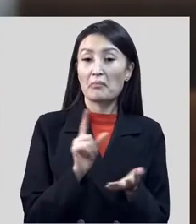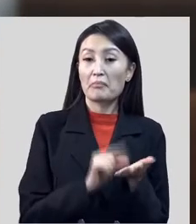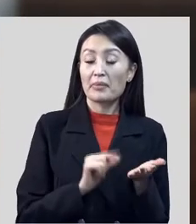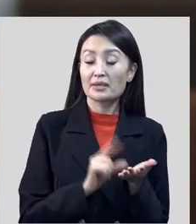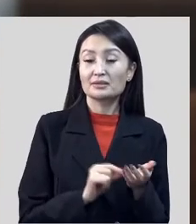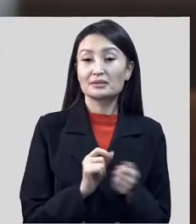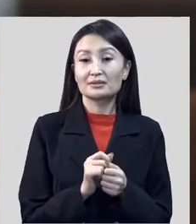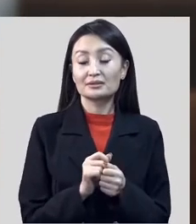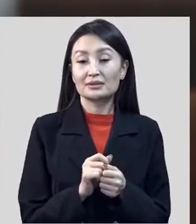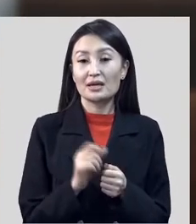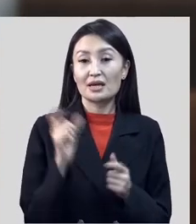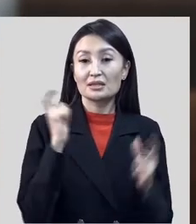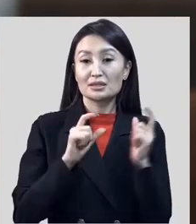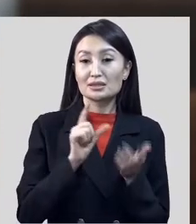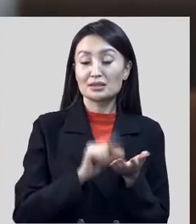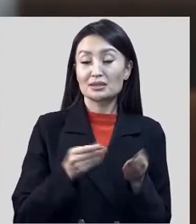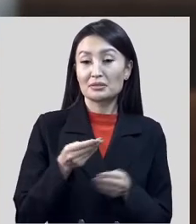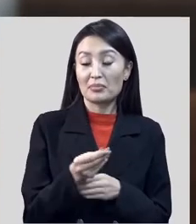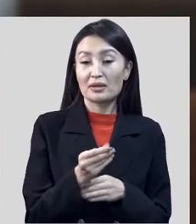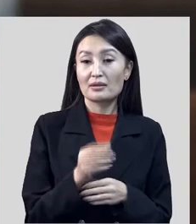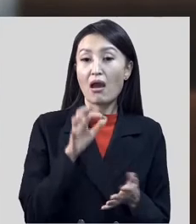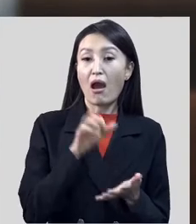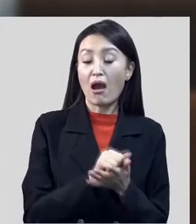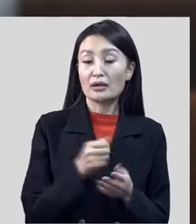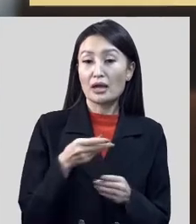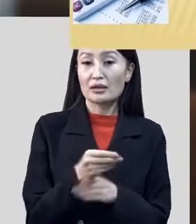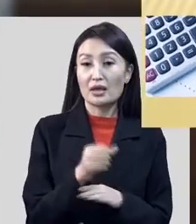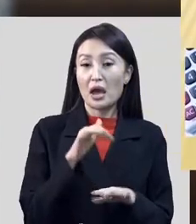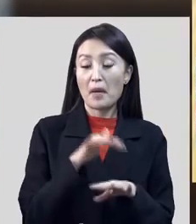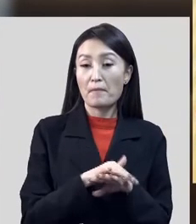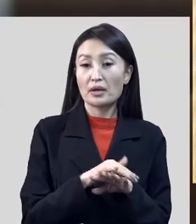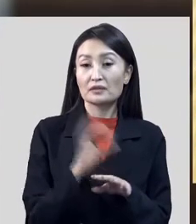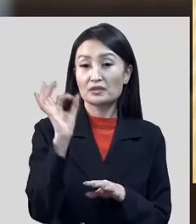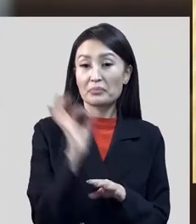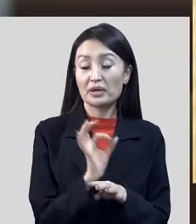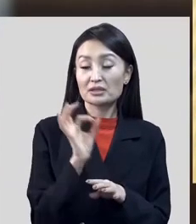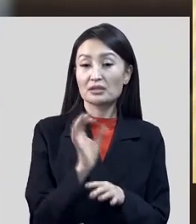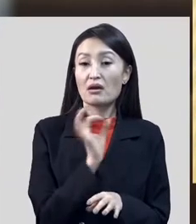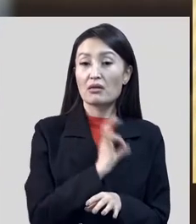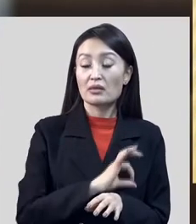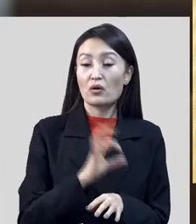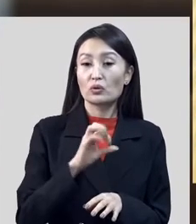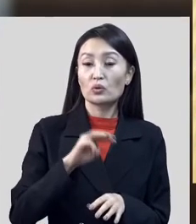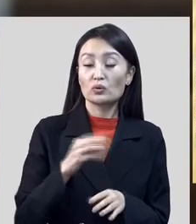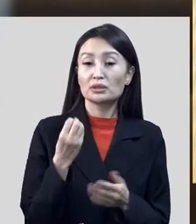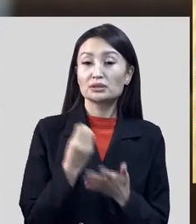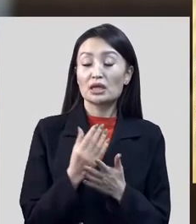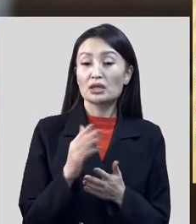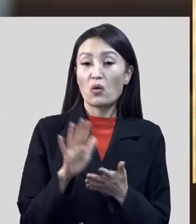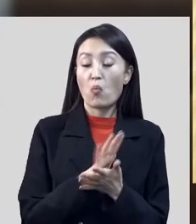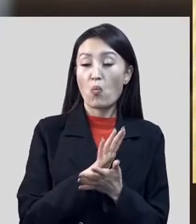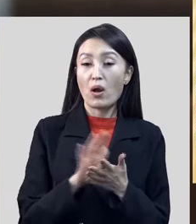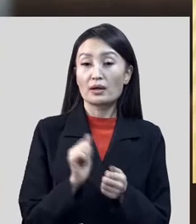стипендии аренда банковский процент доходы от ценных бумаг